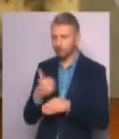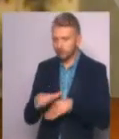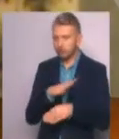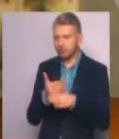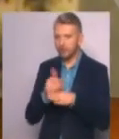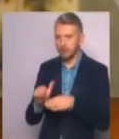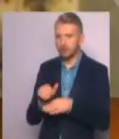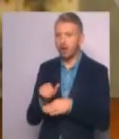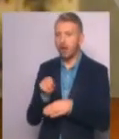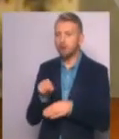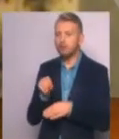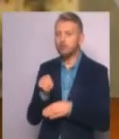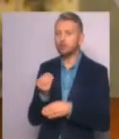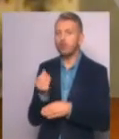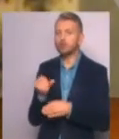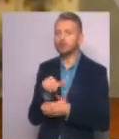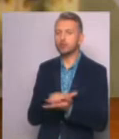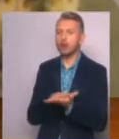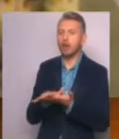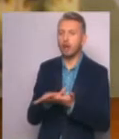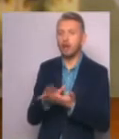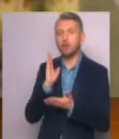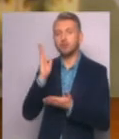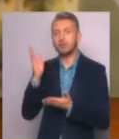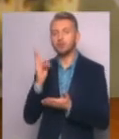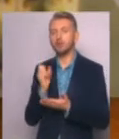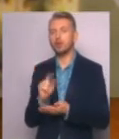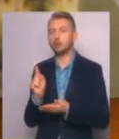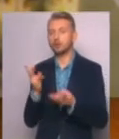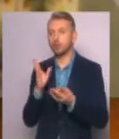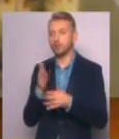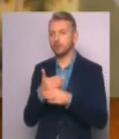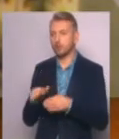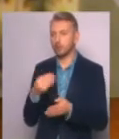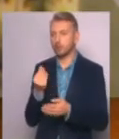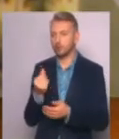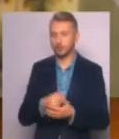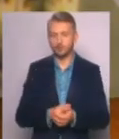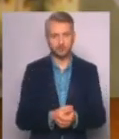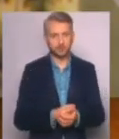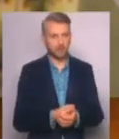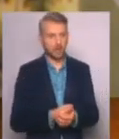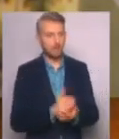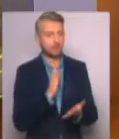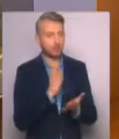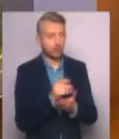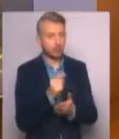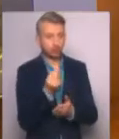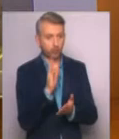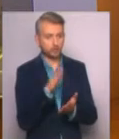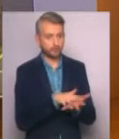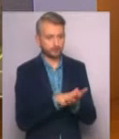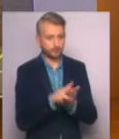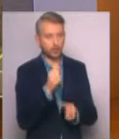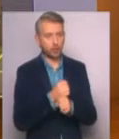проект, на що вони підуть і в перспективі, на що ще потім, скоріш за все, потрібно буде виділяти в бюджеті кошти? Безпосередньо вони підуть на